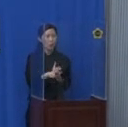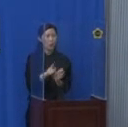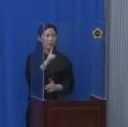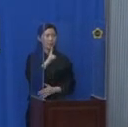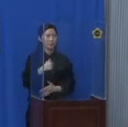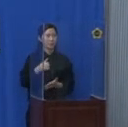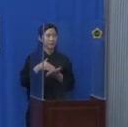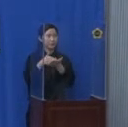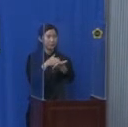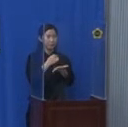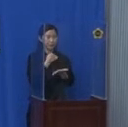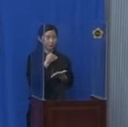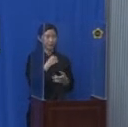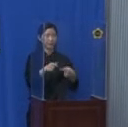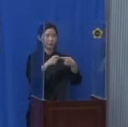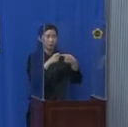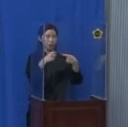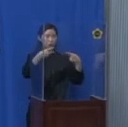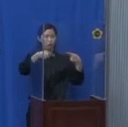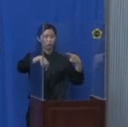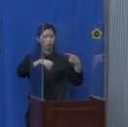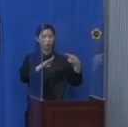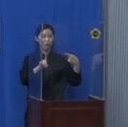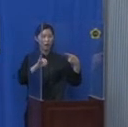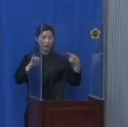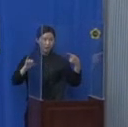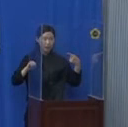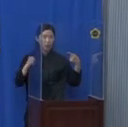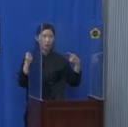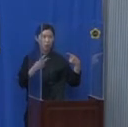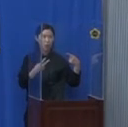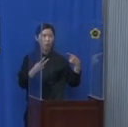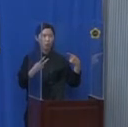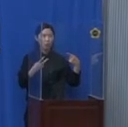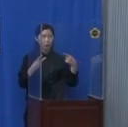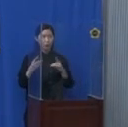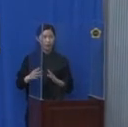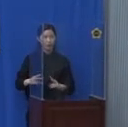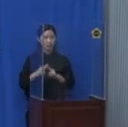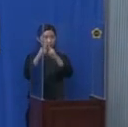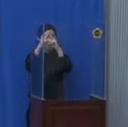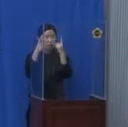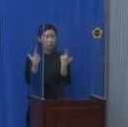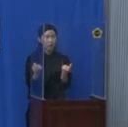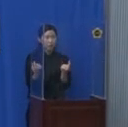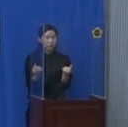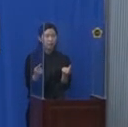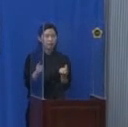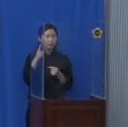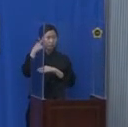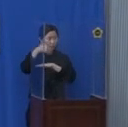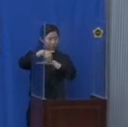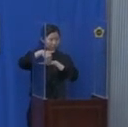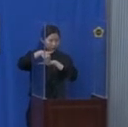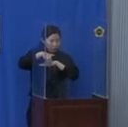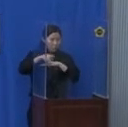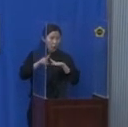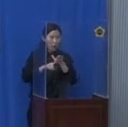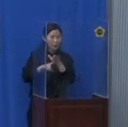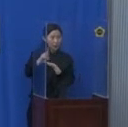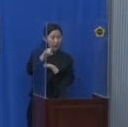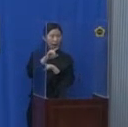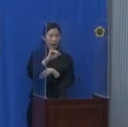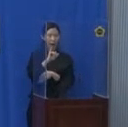합니다. 첫째, 두바이 토치 타워와 제2의 롯데 슈퍼 타워처럼 성능 위주의 설계를 통한 선진